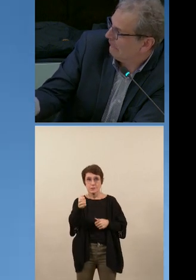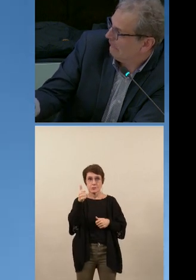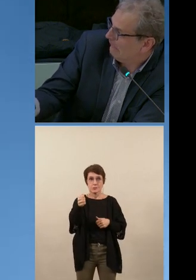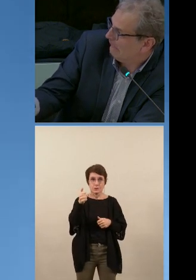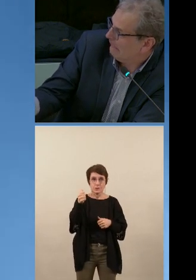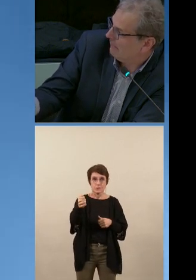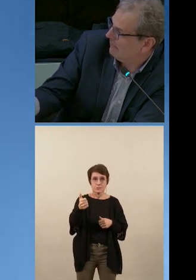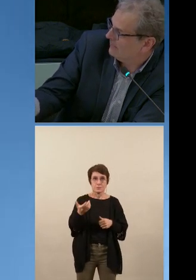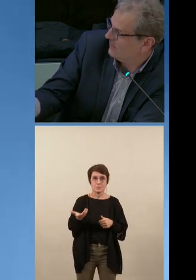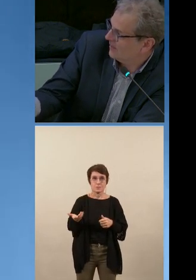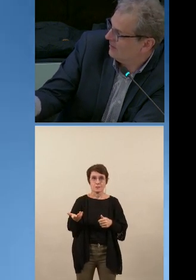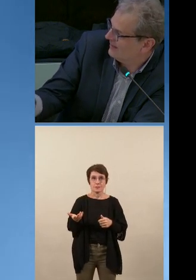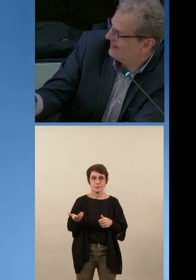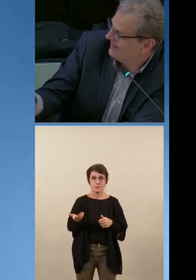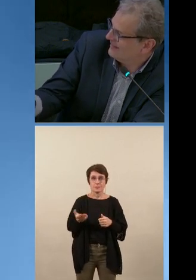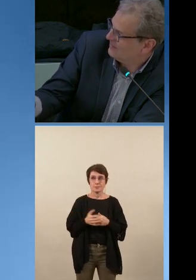marche